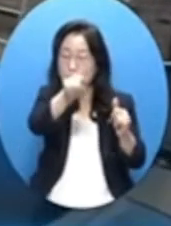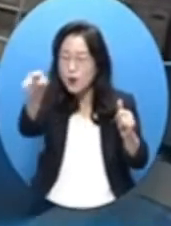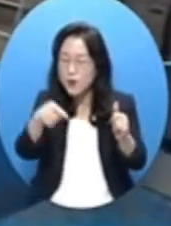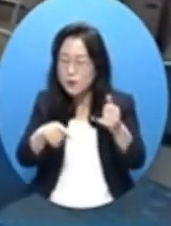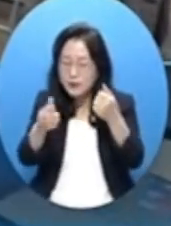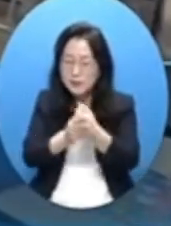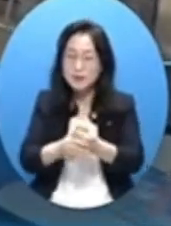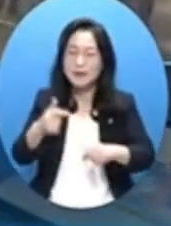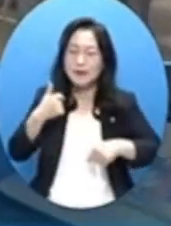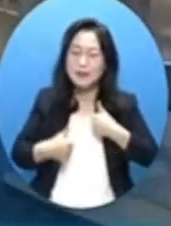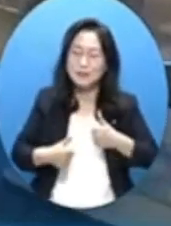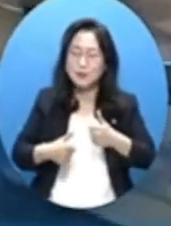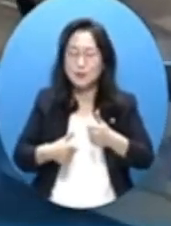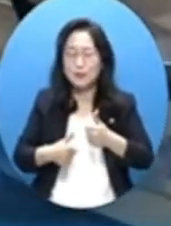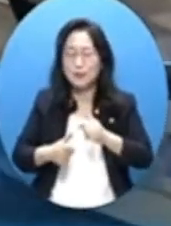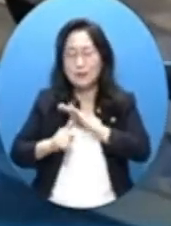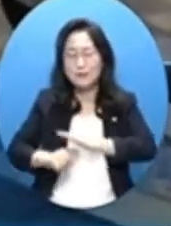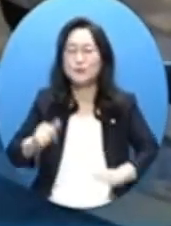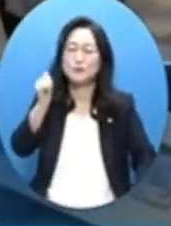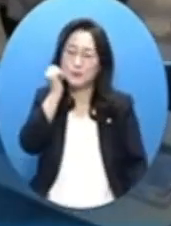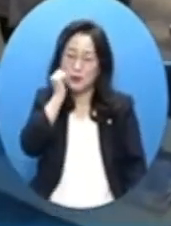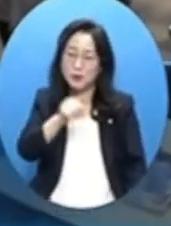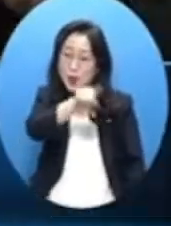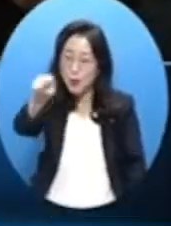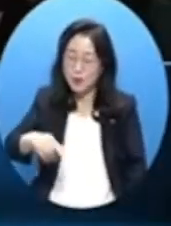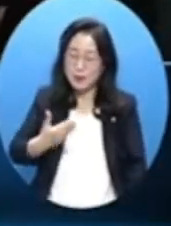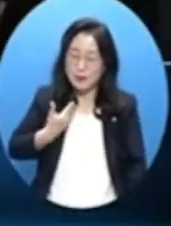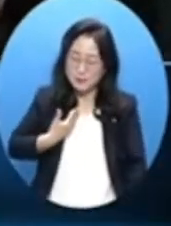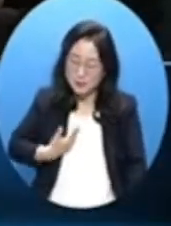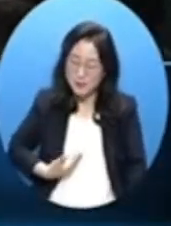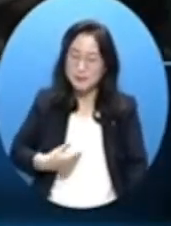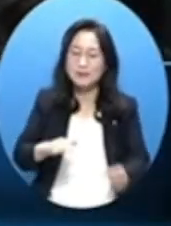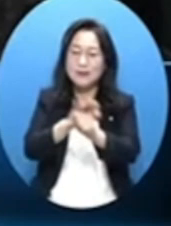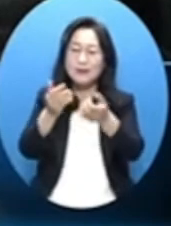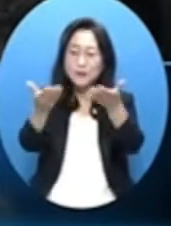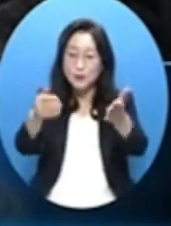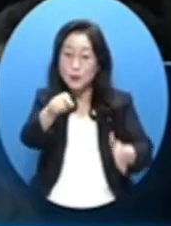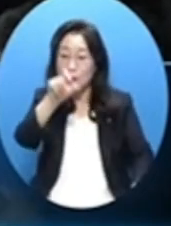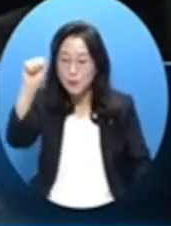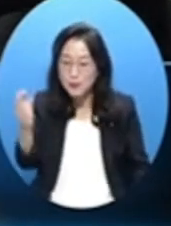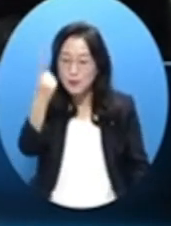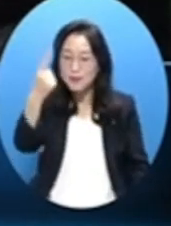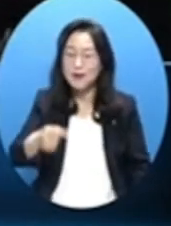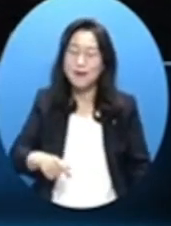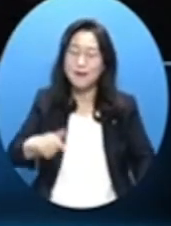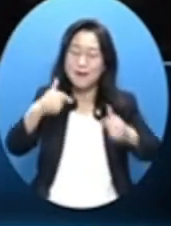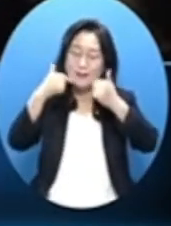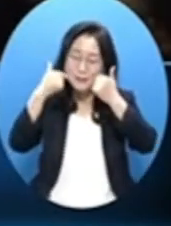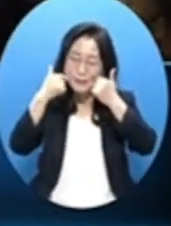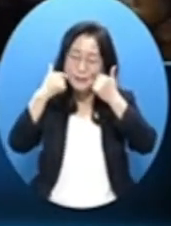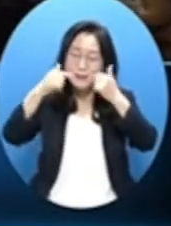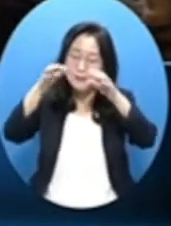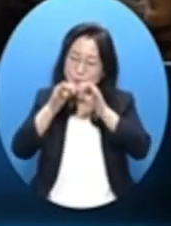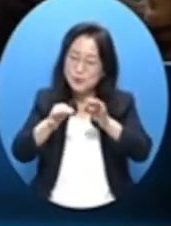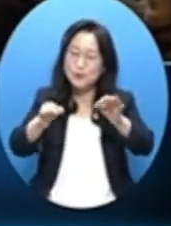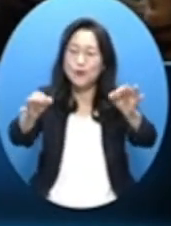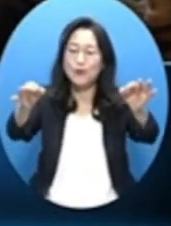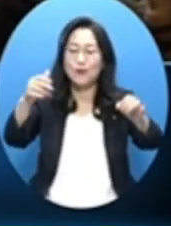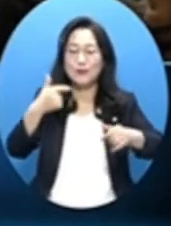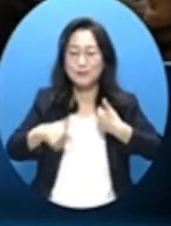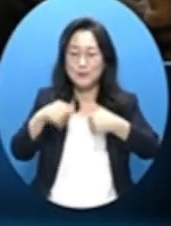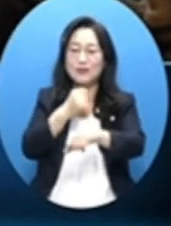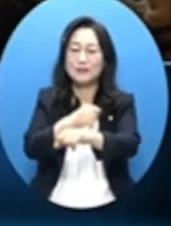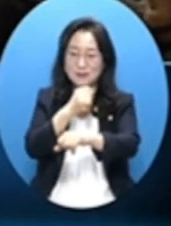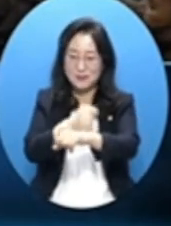기쁨을 이기지 못하시며 너를 잠잠히 사랑하시며 너로 말미암아 즐거이 부르시며 기뻐하시리라